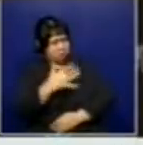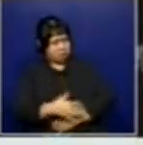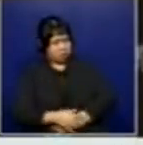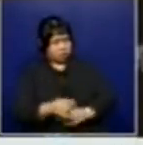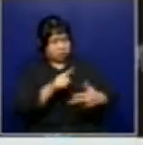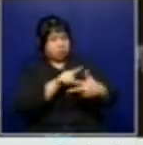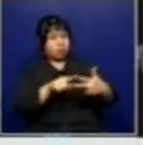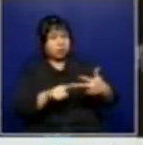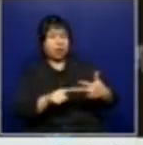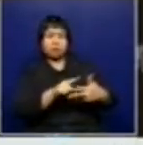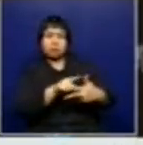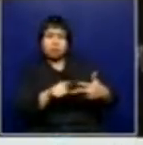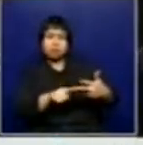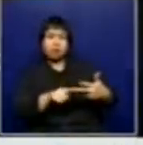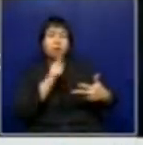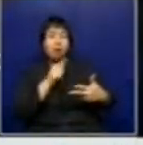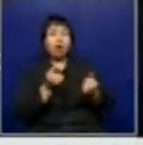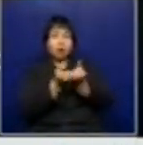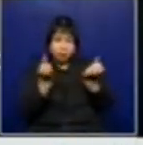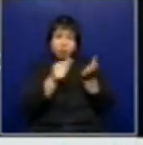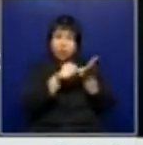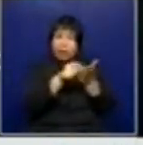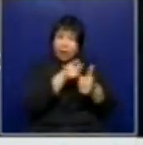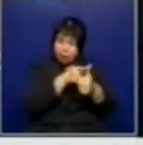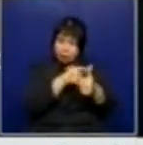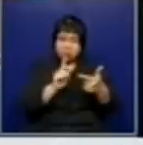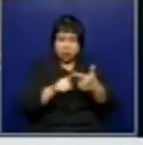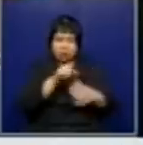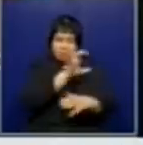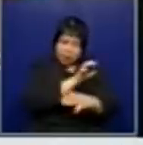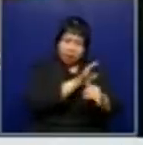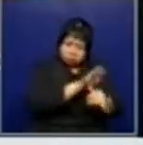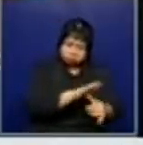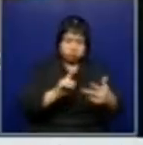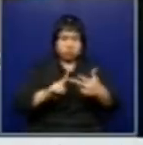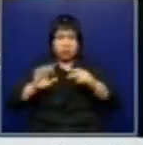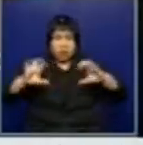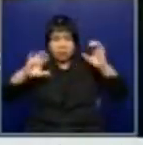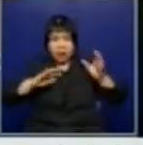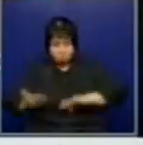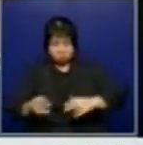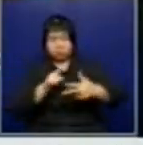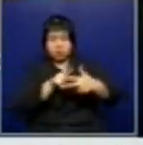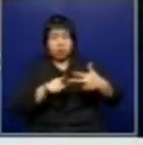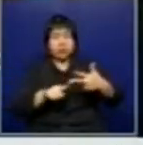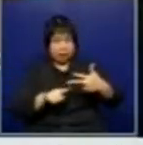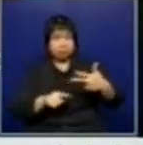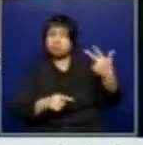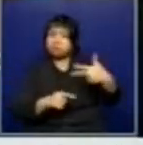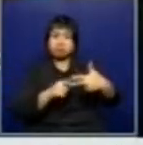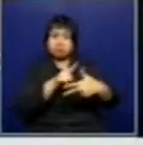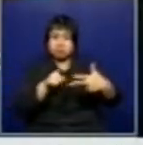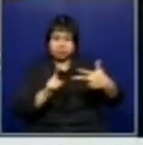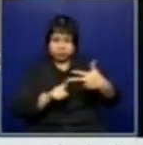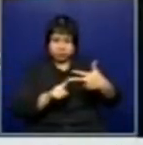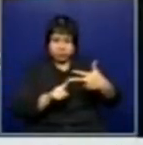พียง3 ข้อนะฮะก็บอกว่าแก้รัฐธรรมนูญฮะหยุดคุกคามฮะยุบสภาท่านหยิบเอายุบส